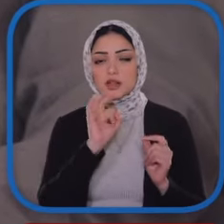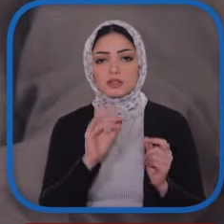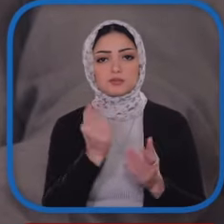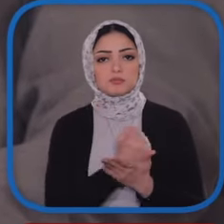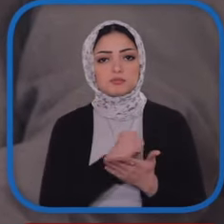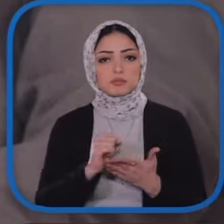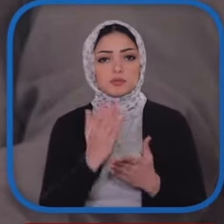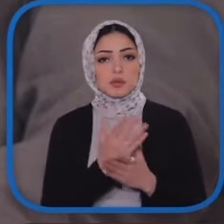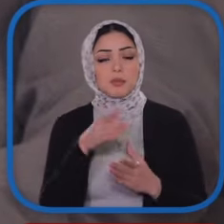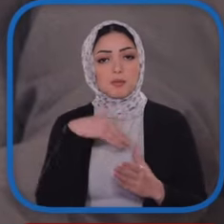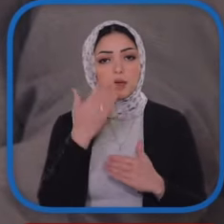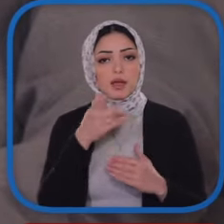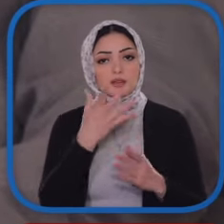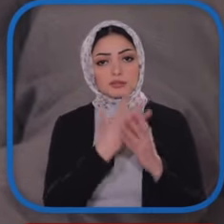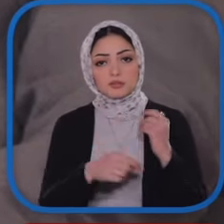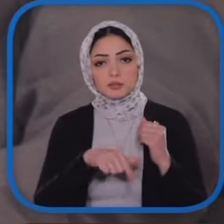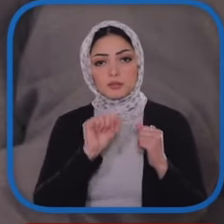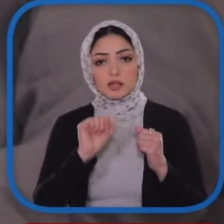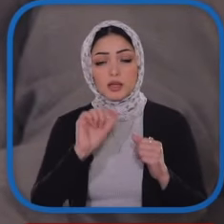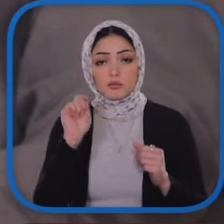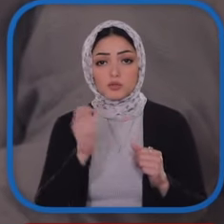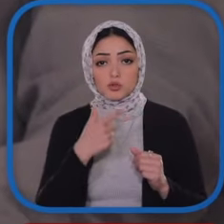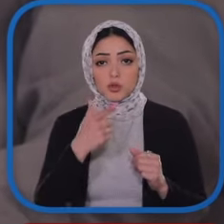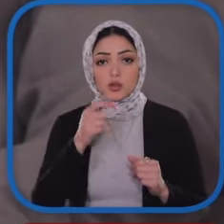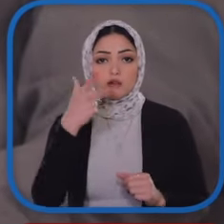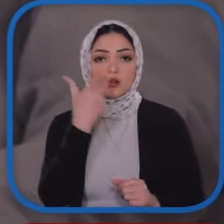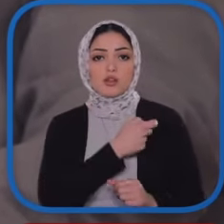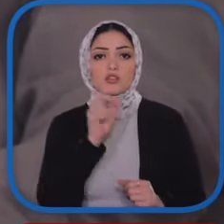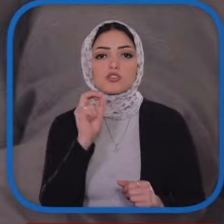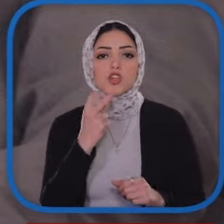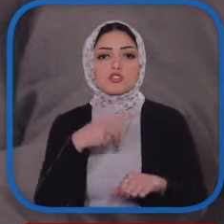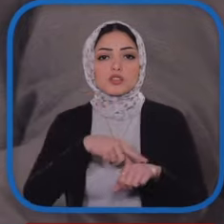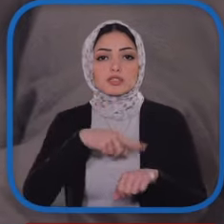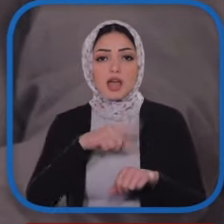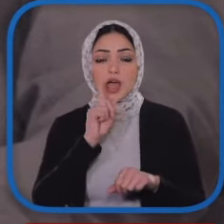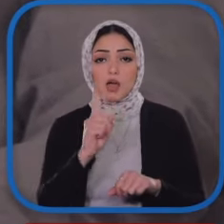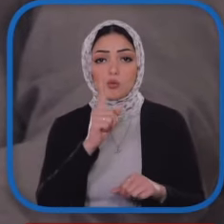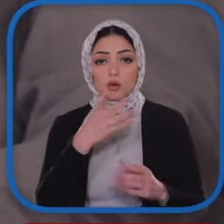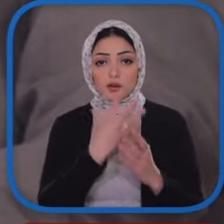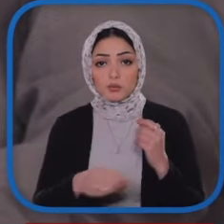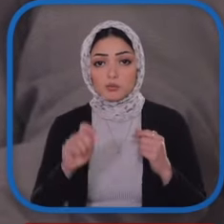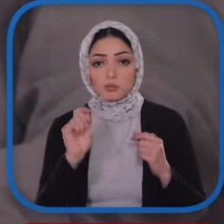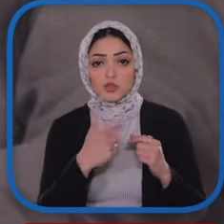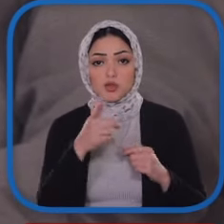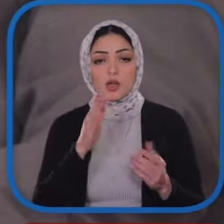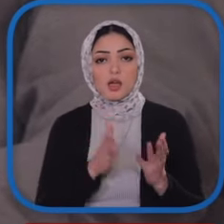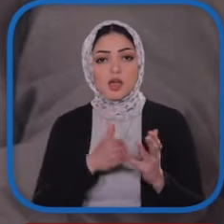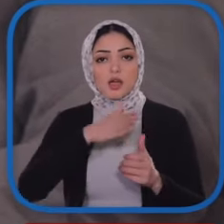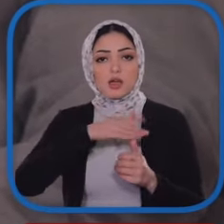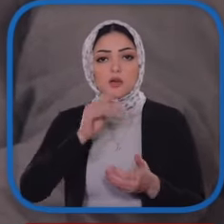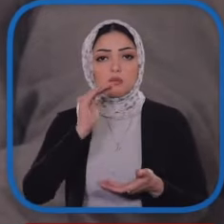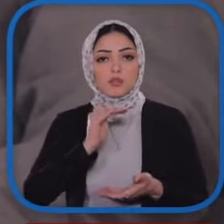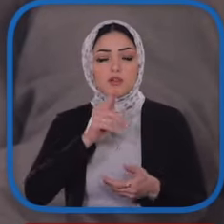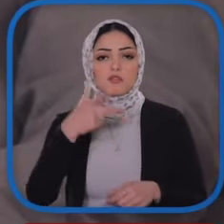ولازم الطفل المولود ياخد جرعة التطعيم مباشرة في أول 12 ساعة بعد الولادة، ولازم يتلقى جرعة تحصينية